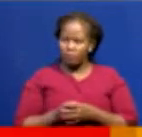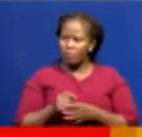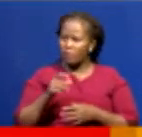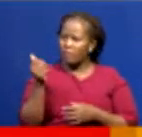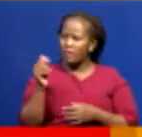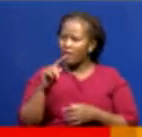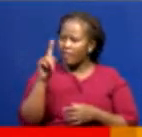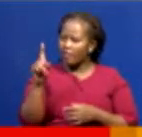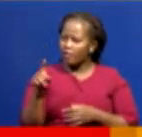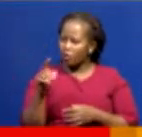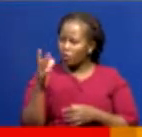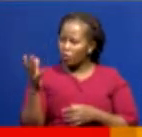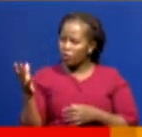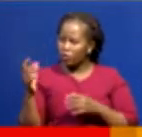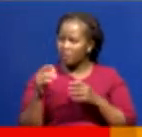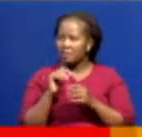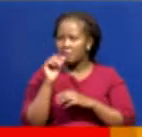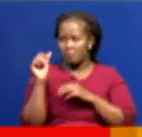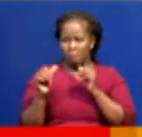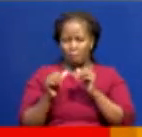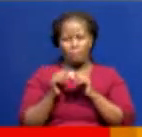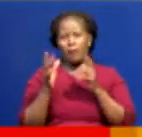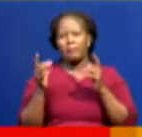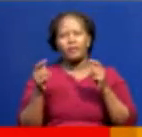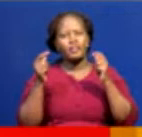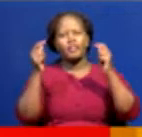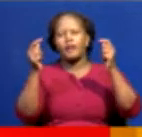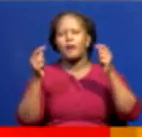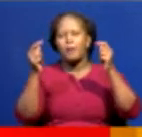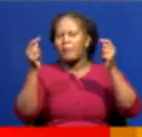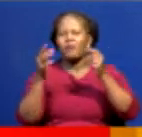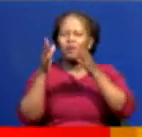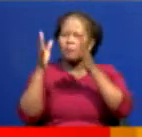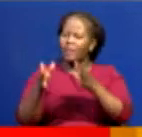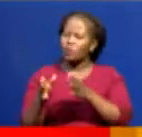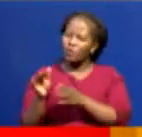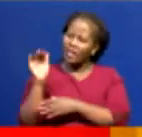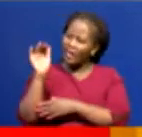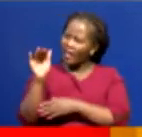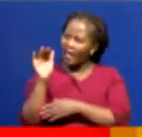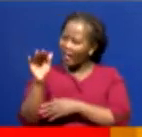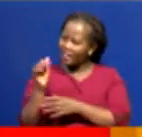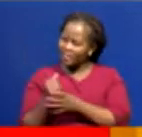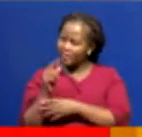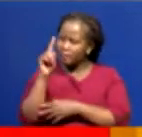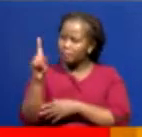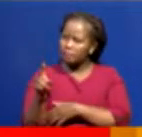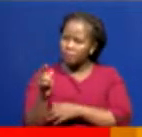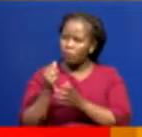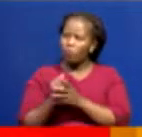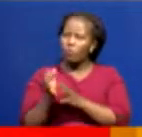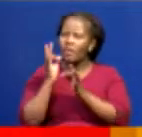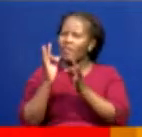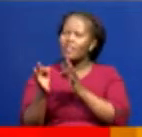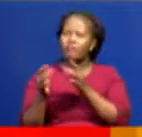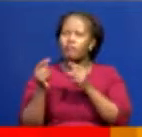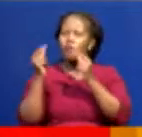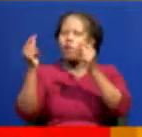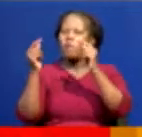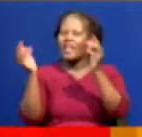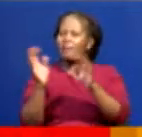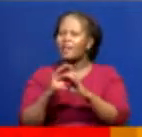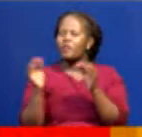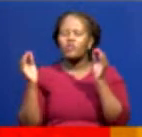hapa linahusiana na huu mjadala wa maandamano, na anauliza mheshimiwa, ikiwa si maandamano tutajitetea kwa